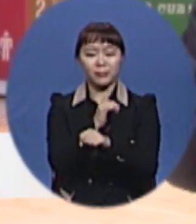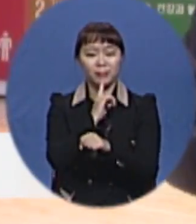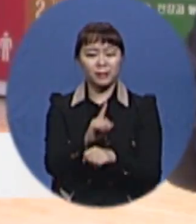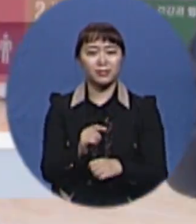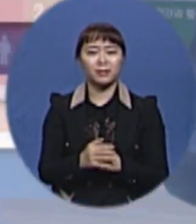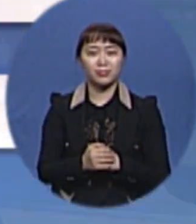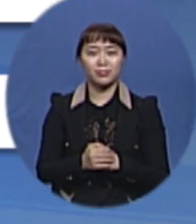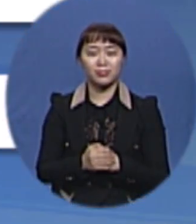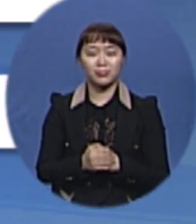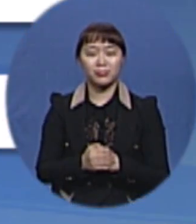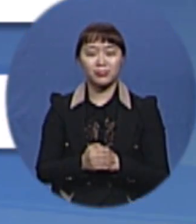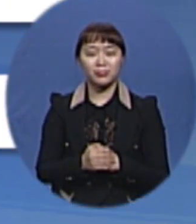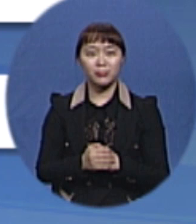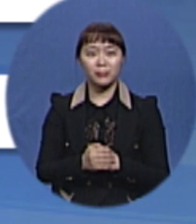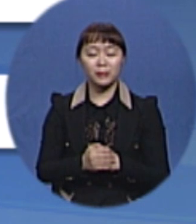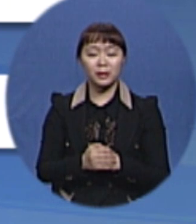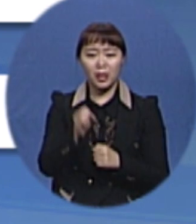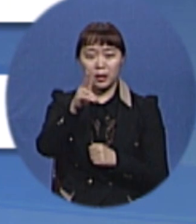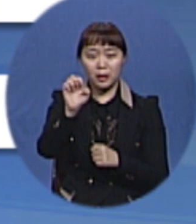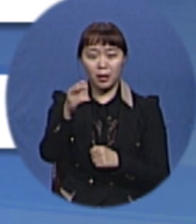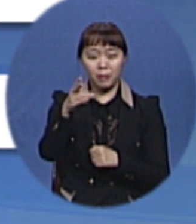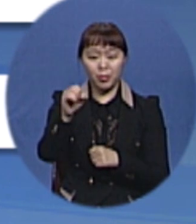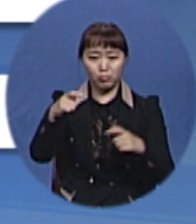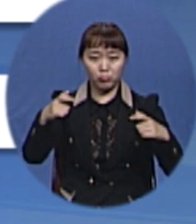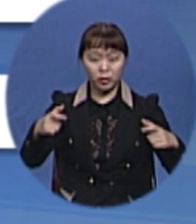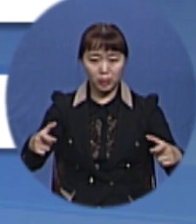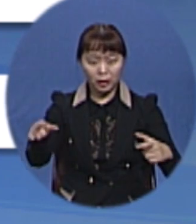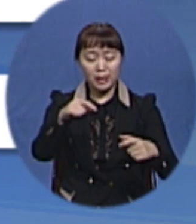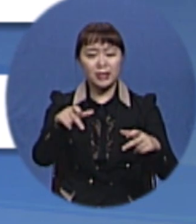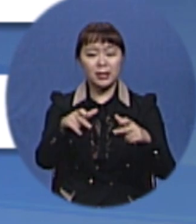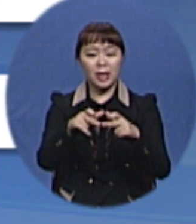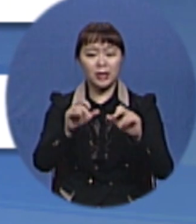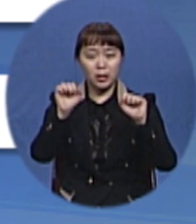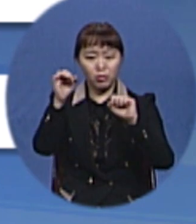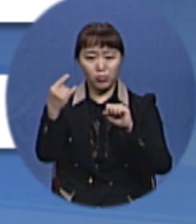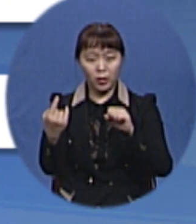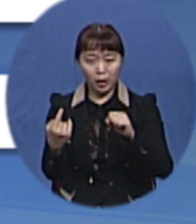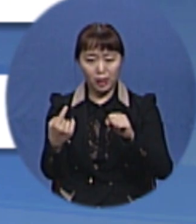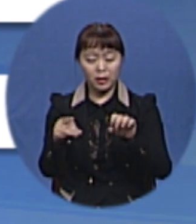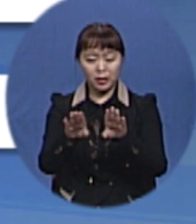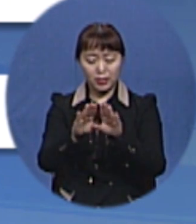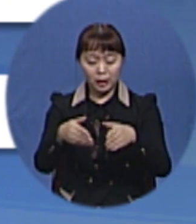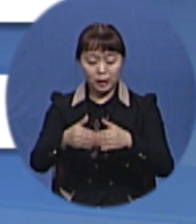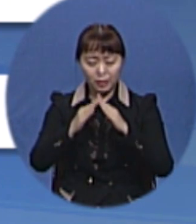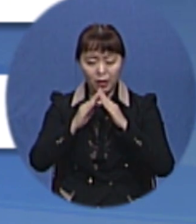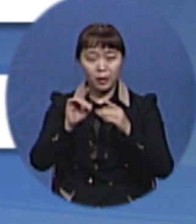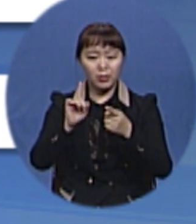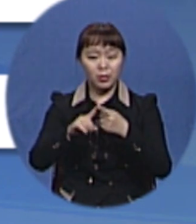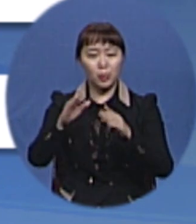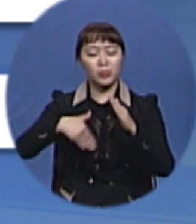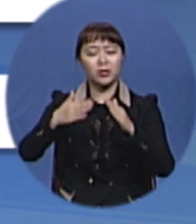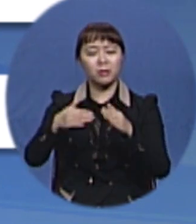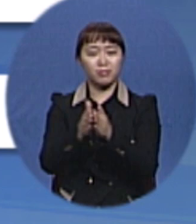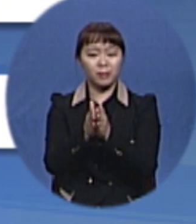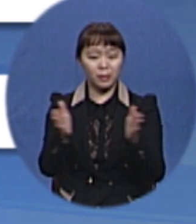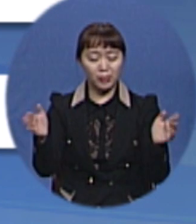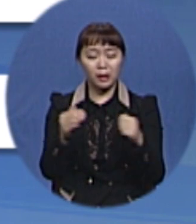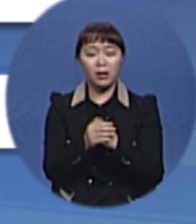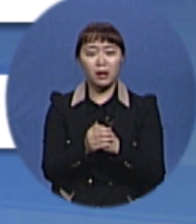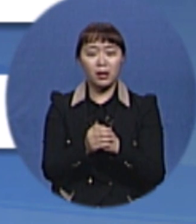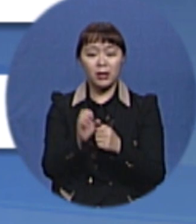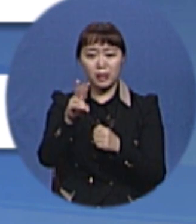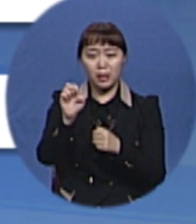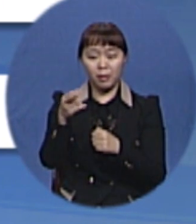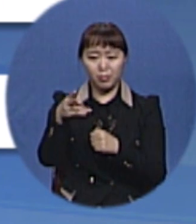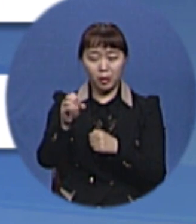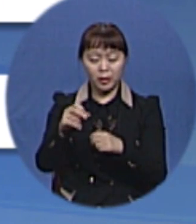밝혔습니다. 경기도 양평군이 양평군 장애인체육회 창립총회를 열고 공식 출범했습니다.